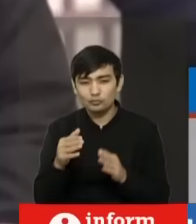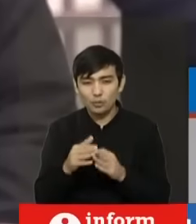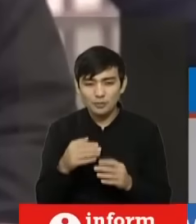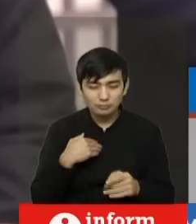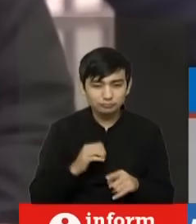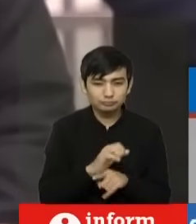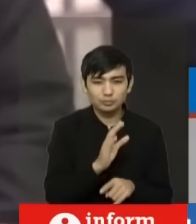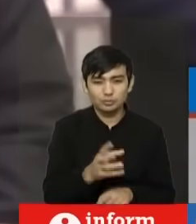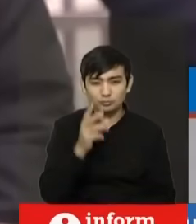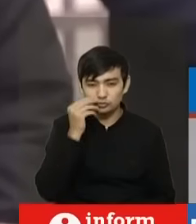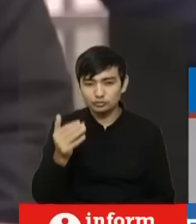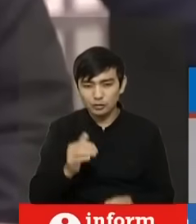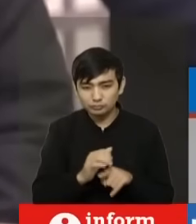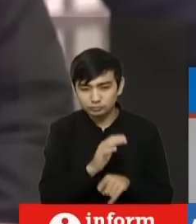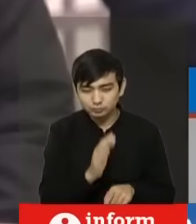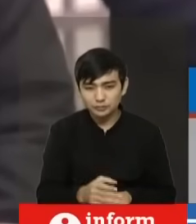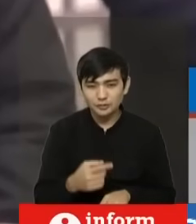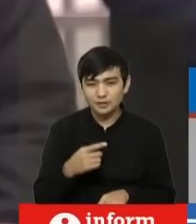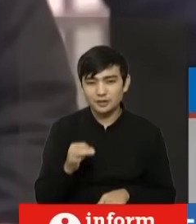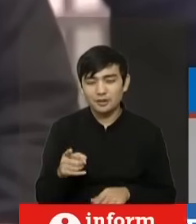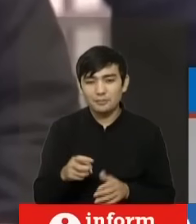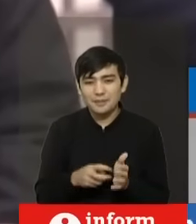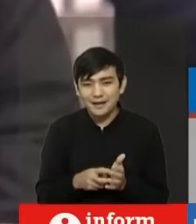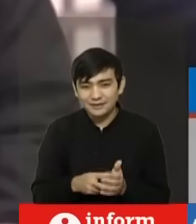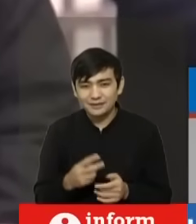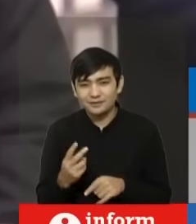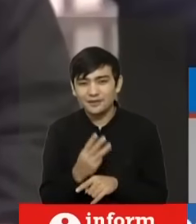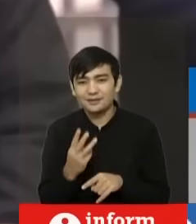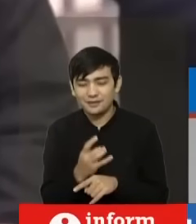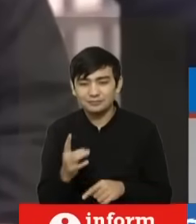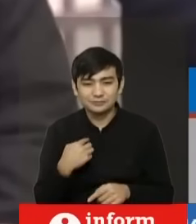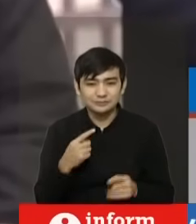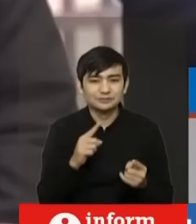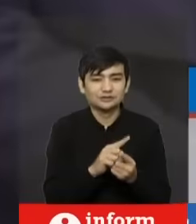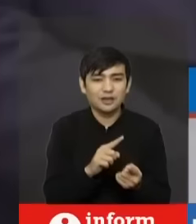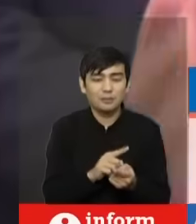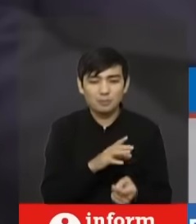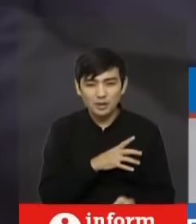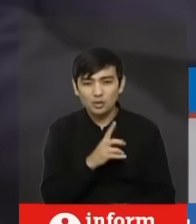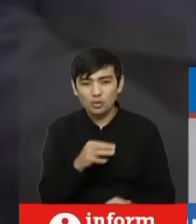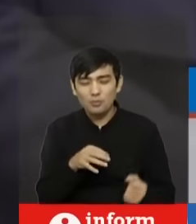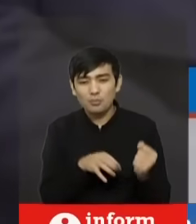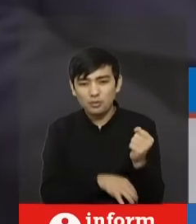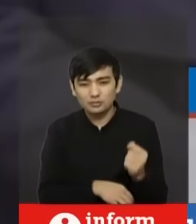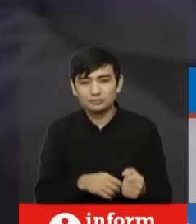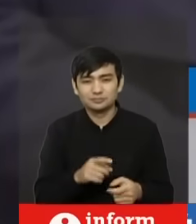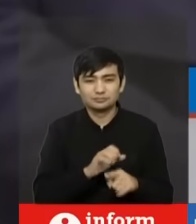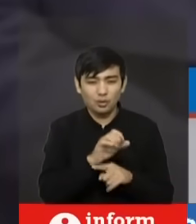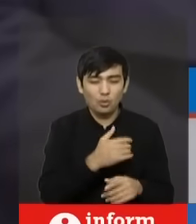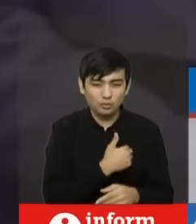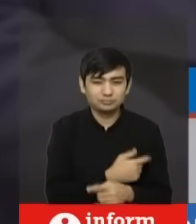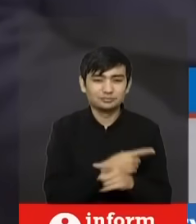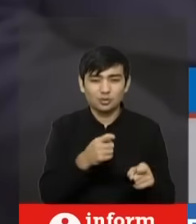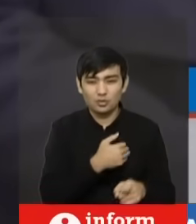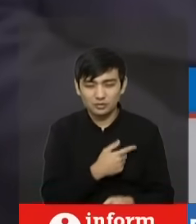жіберем, күйеуіңе жіберем дегеннен кейін мен қорққаннан бірнеше шыққаным рас, бірақ ең соңғы рет берсеңіз, бере беріңіз, не қысаңыз,